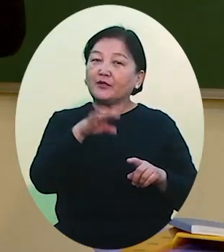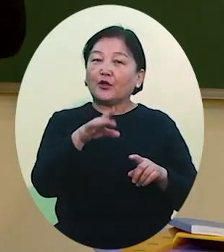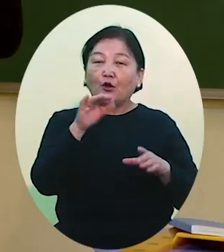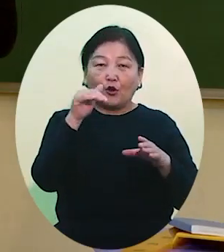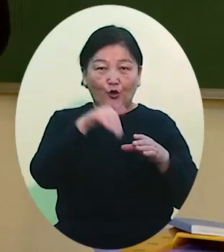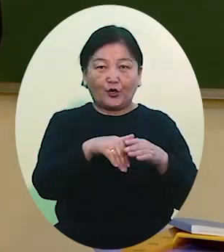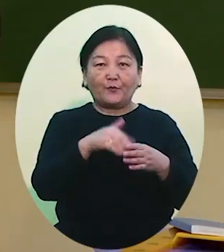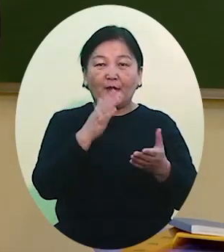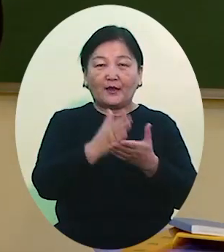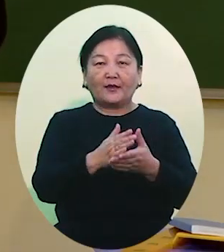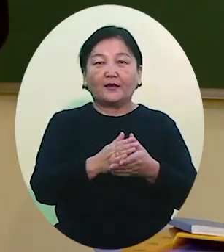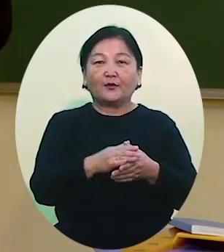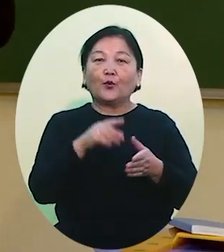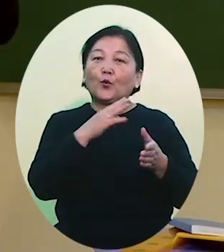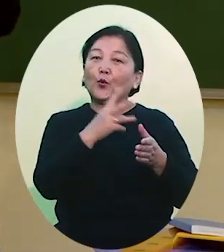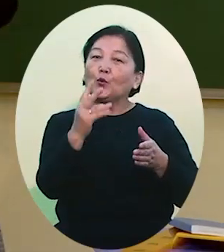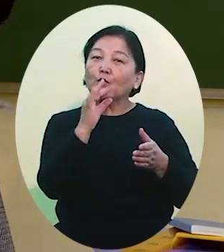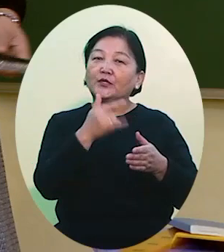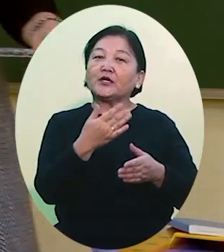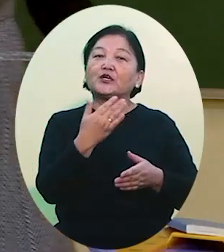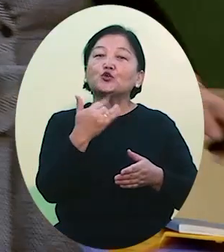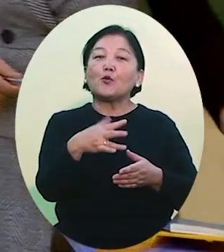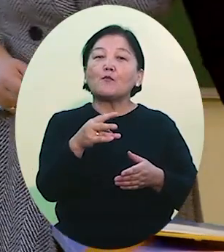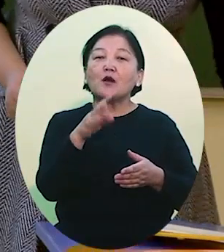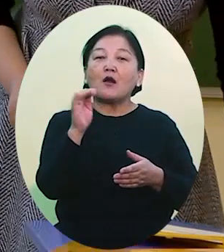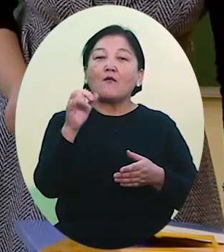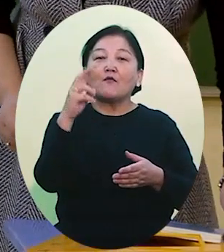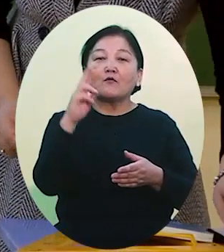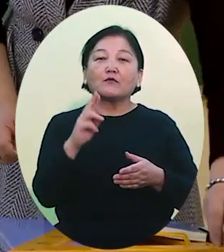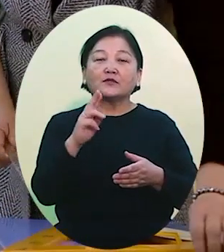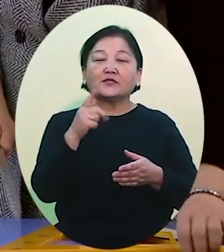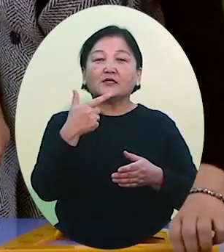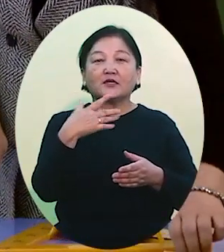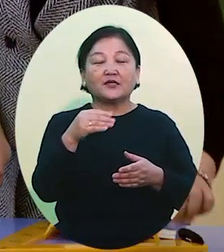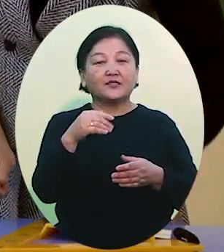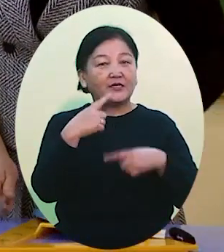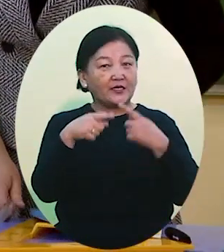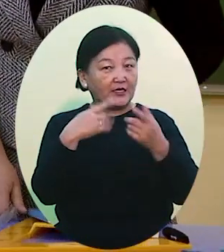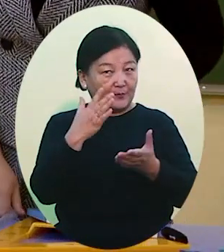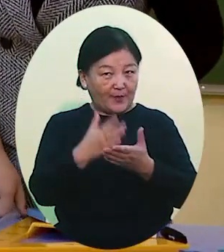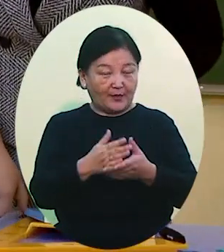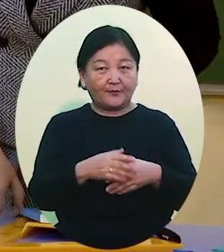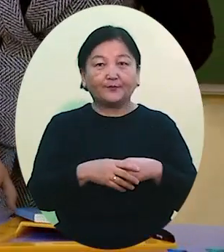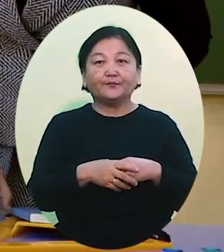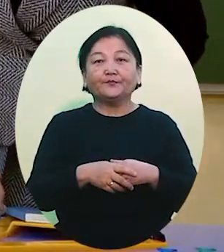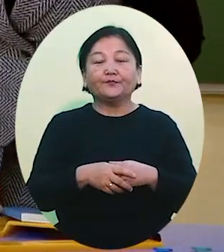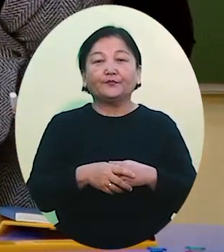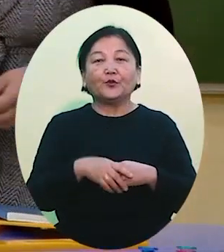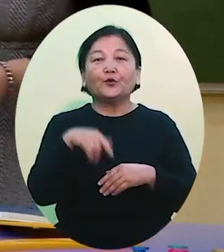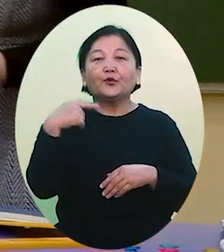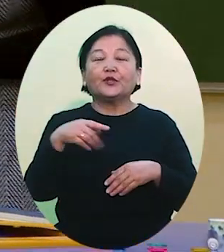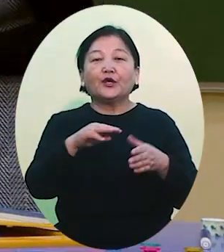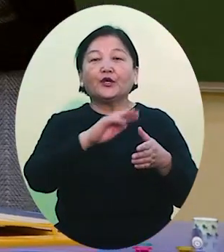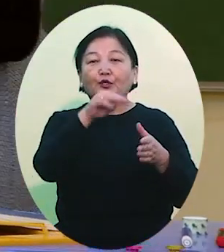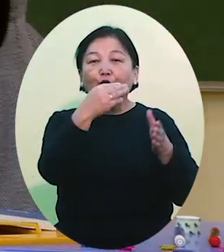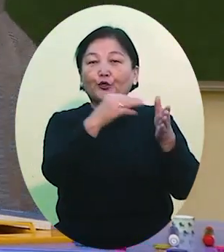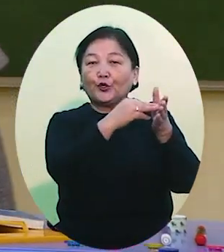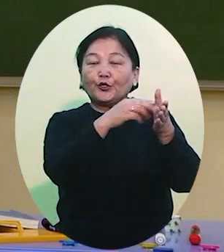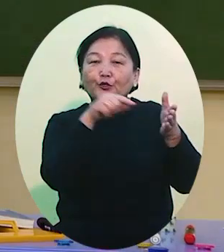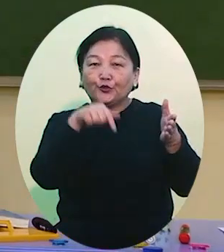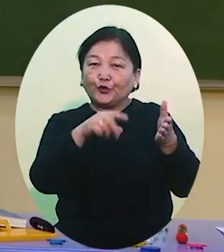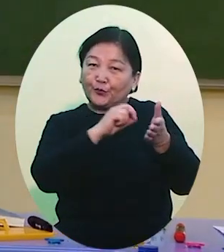гэж нэрлэдэг юм байна. За тэгвэл өнөөдрийн хичээлийнхаа тодорхойлтыг бичиж аваарай. За y-г